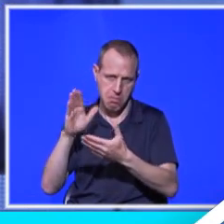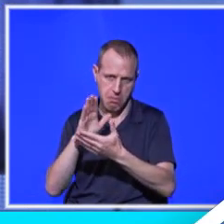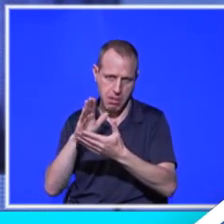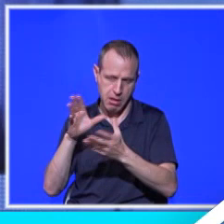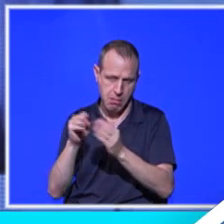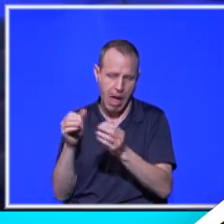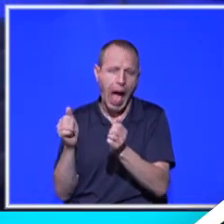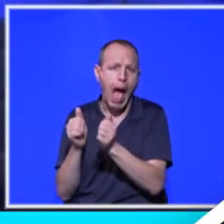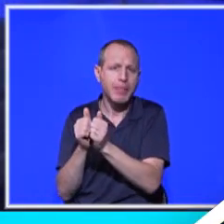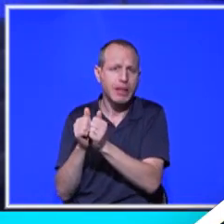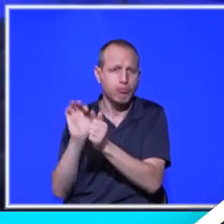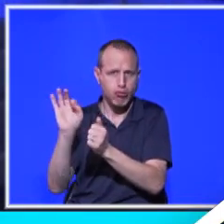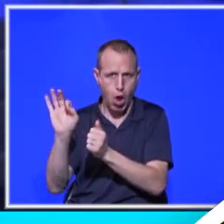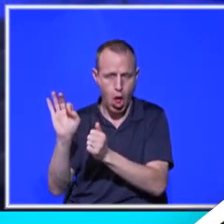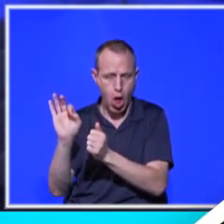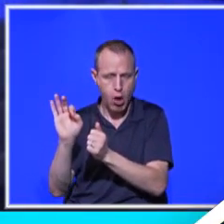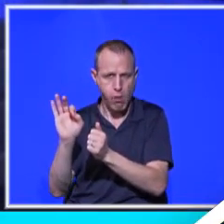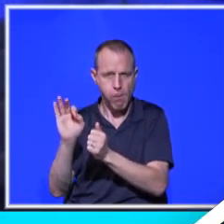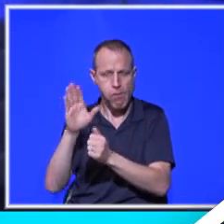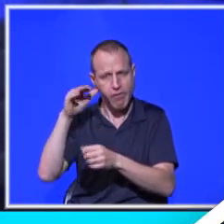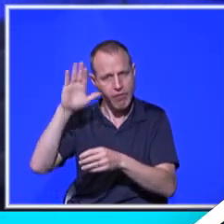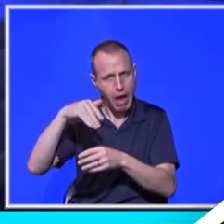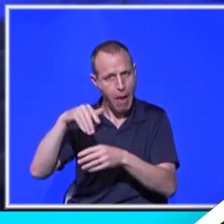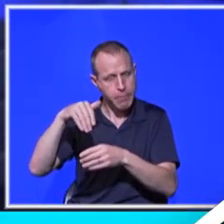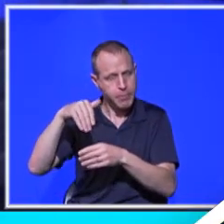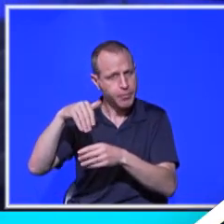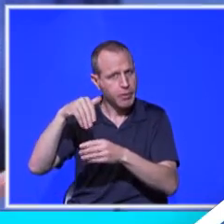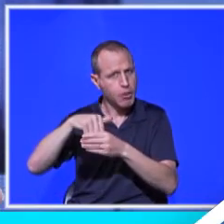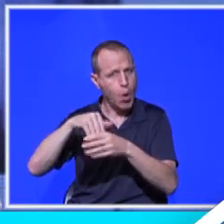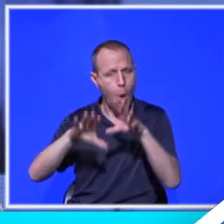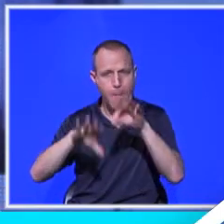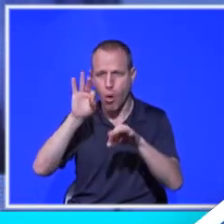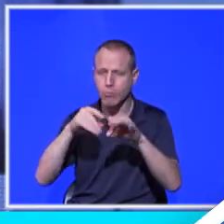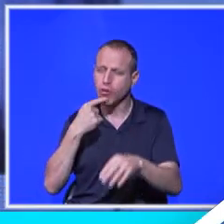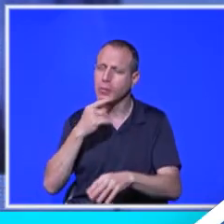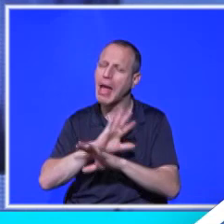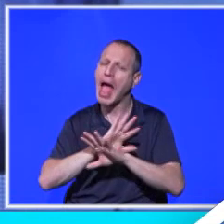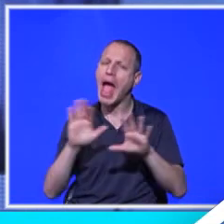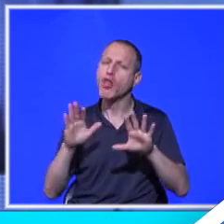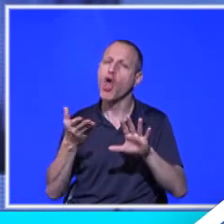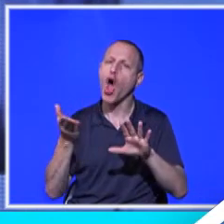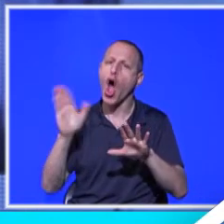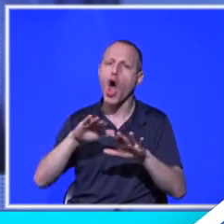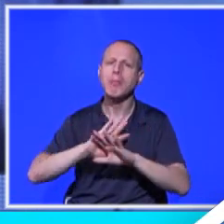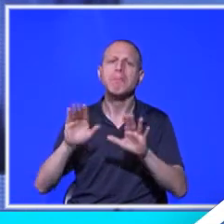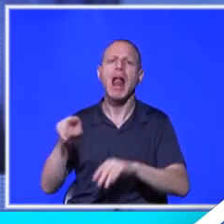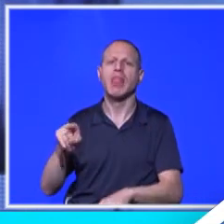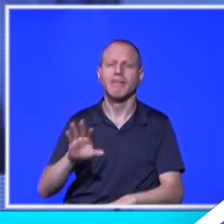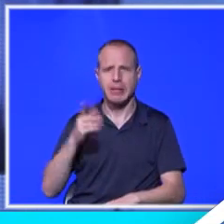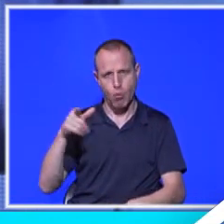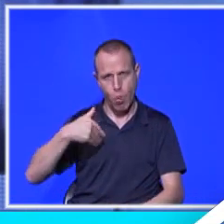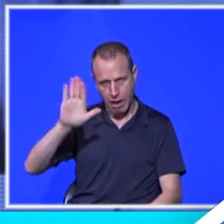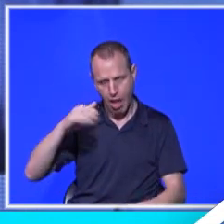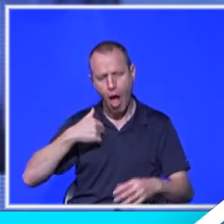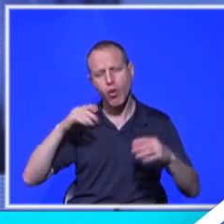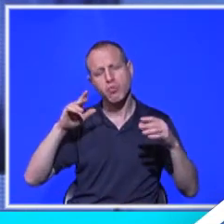אתה יודע, בקרב, אולי גם בקרב הבוחרים שאומרים, רגע, רגע, רגע, אין עוד מלבדיו, אם הוא ילך כנראה